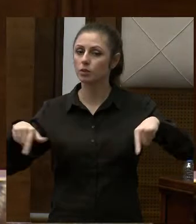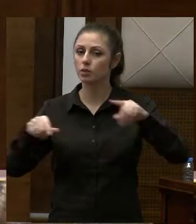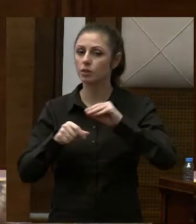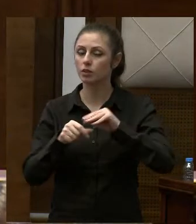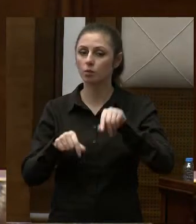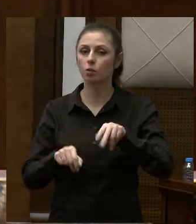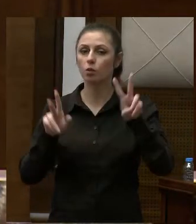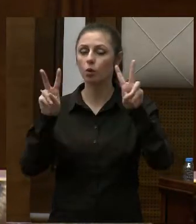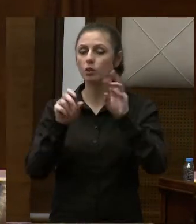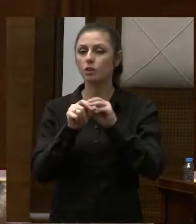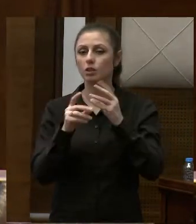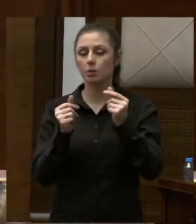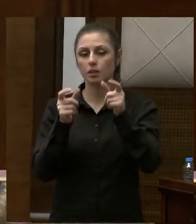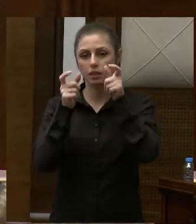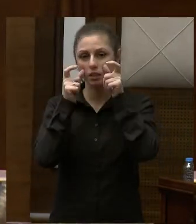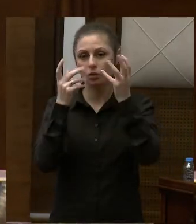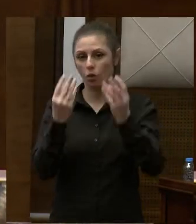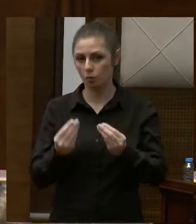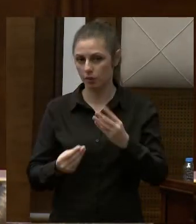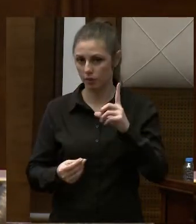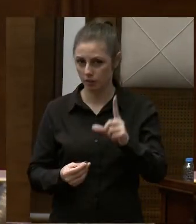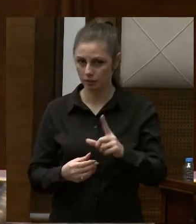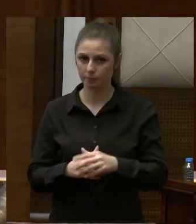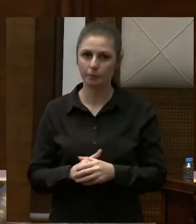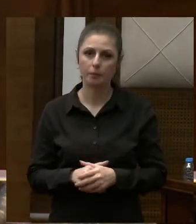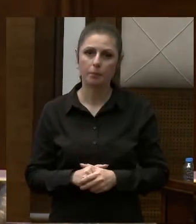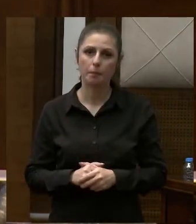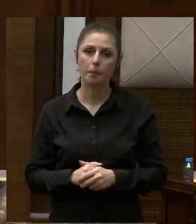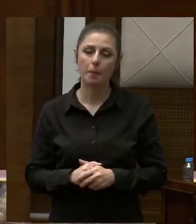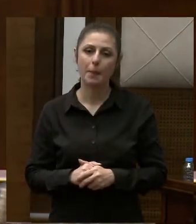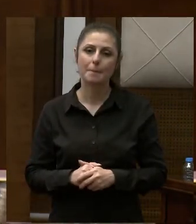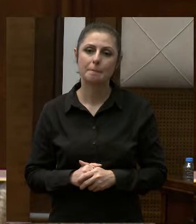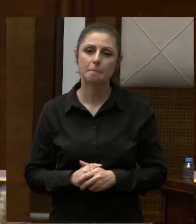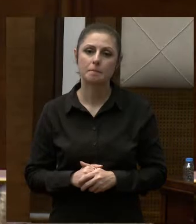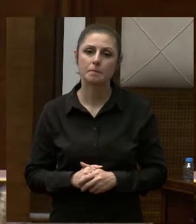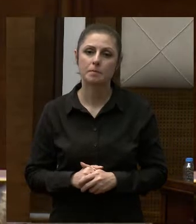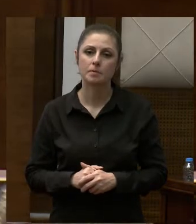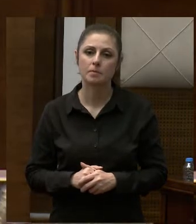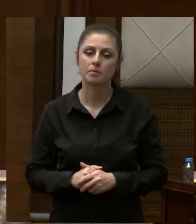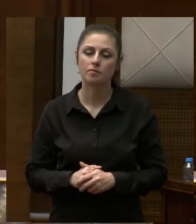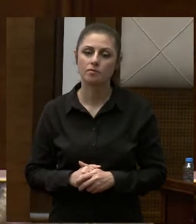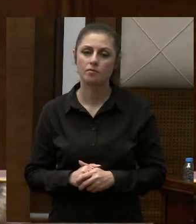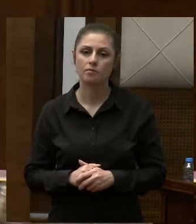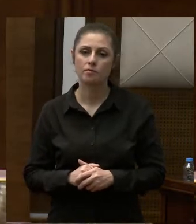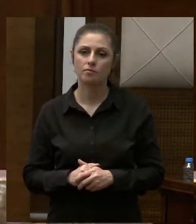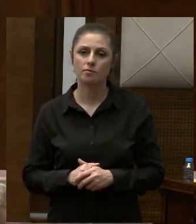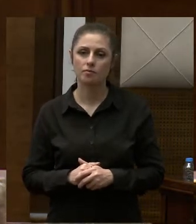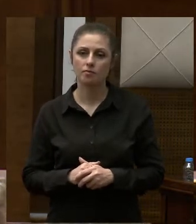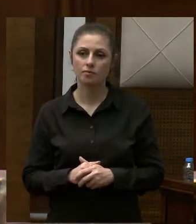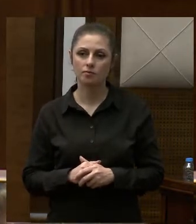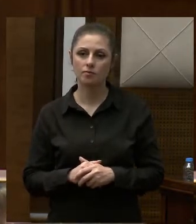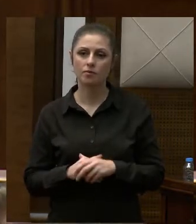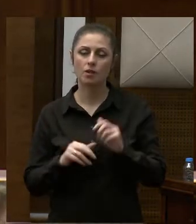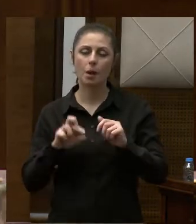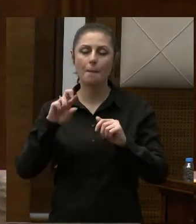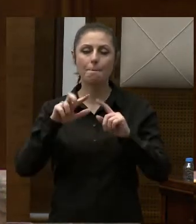üzerinde hassasiyetle durması gerekiyor ve bizzat belediye başkanı olarak ben o komisyona katılacağım.